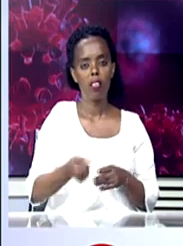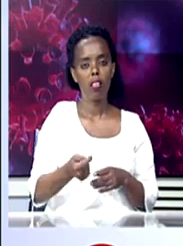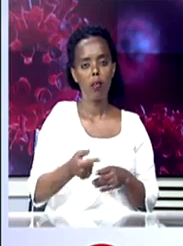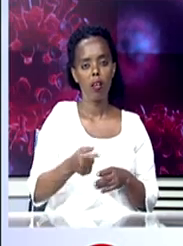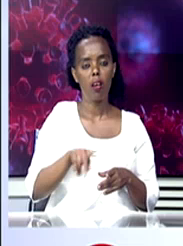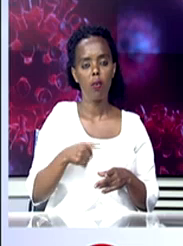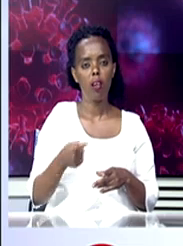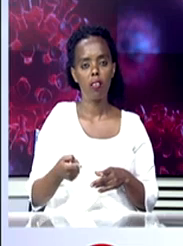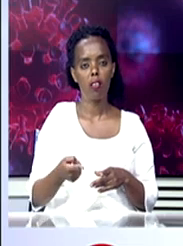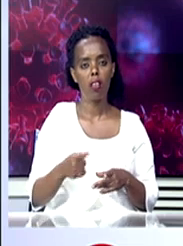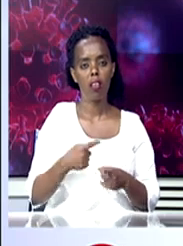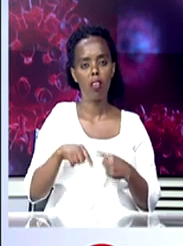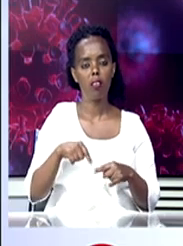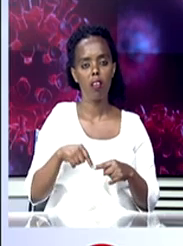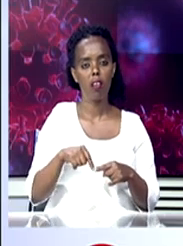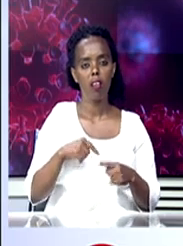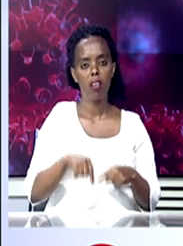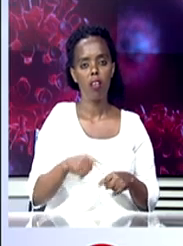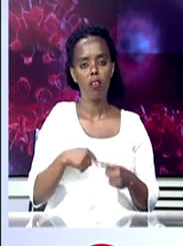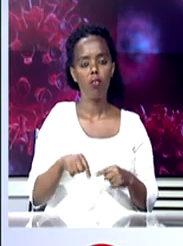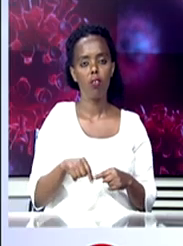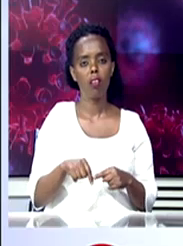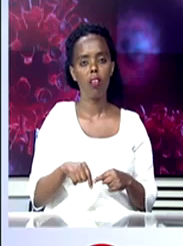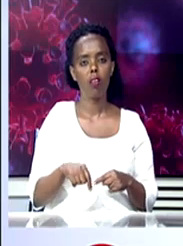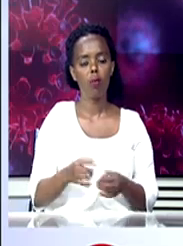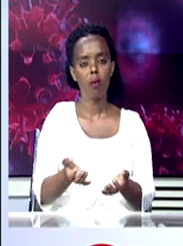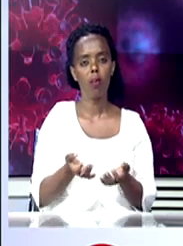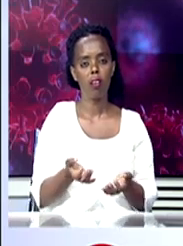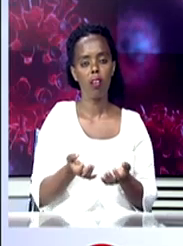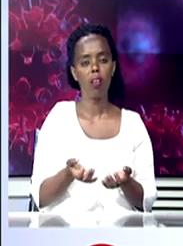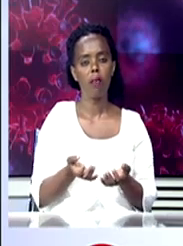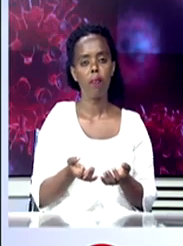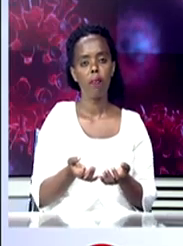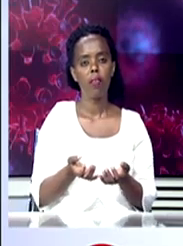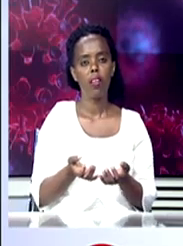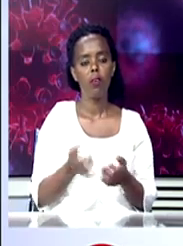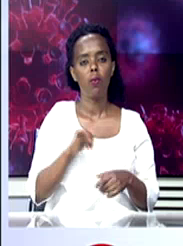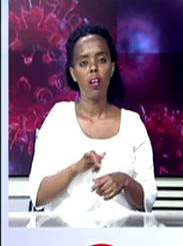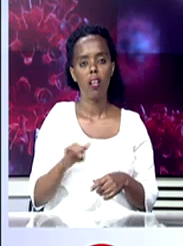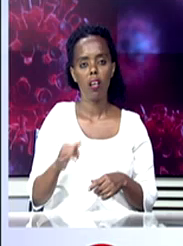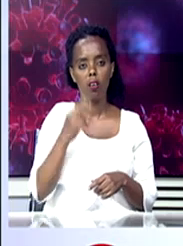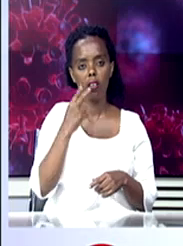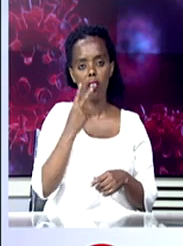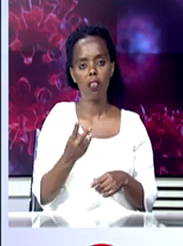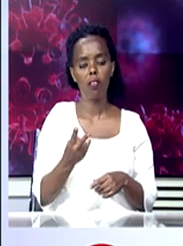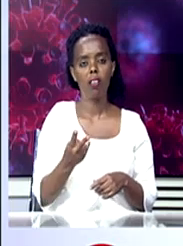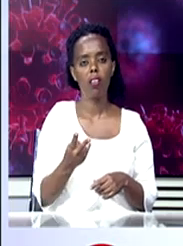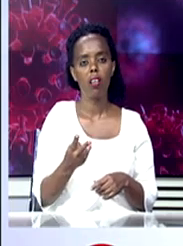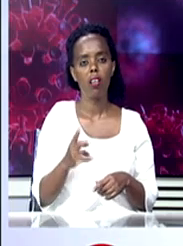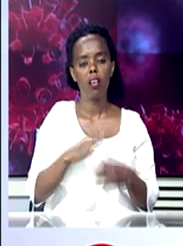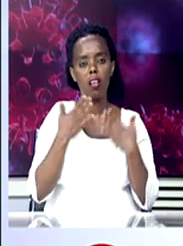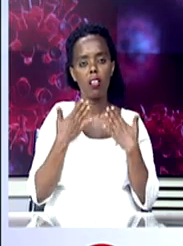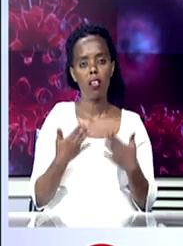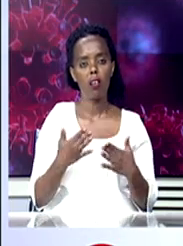hawasni wasonu igara kesan in fin gara kenya duftani nu barbadani wanu argatan nu argatani fi